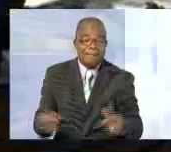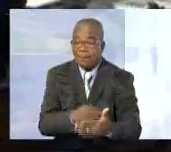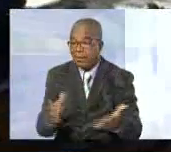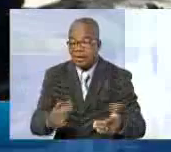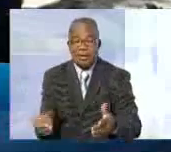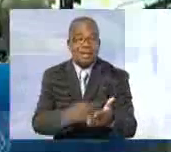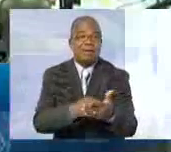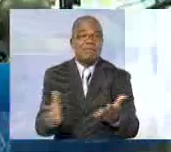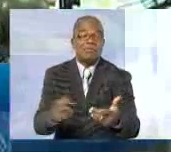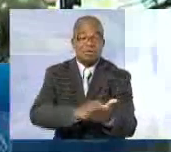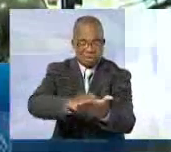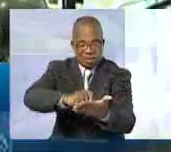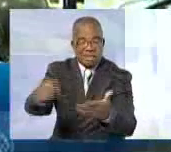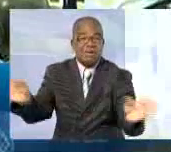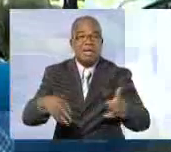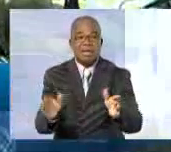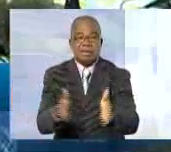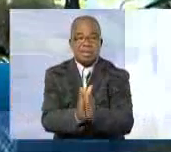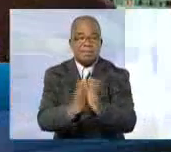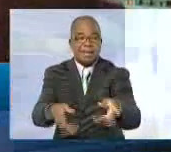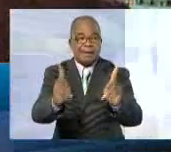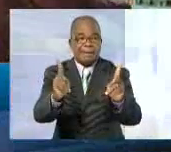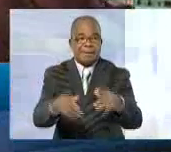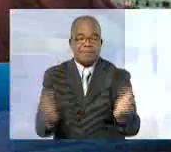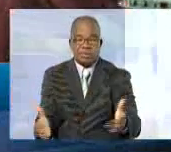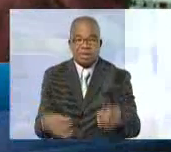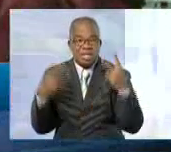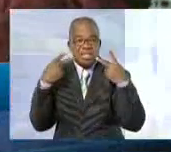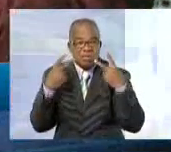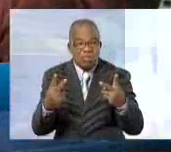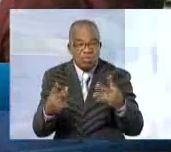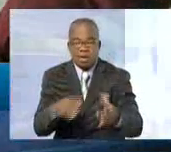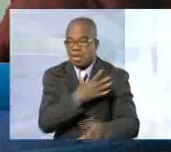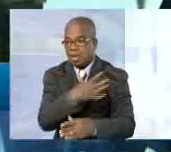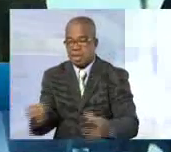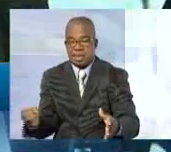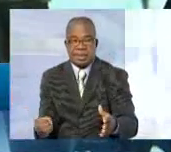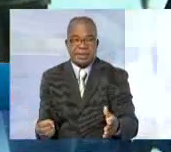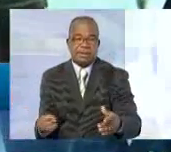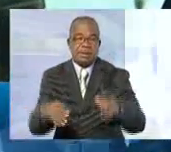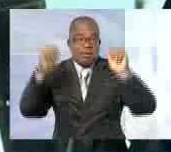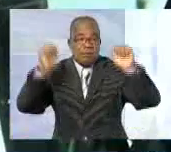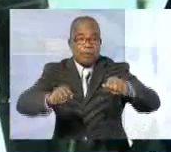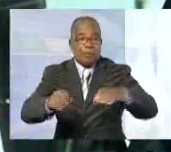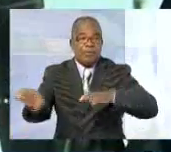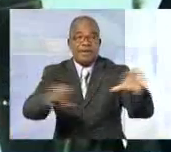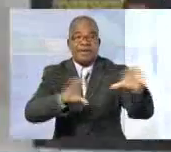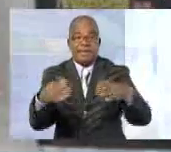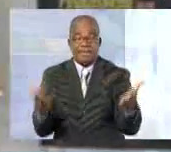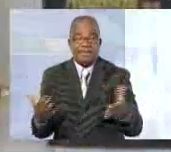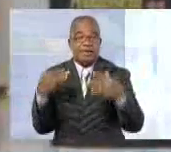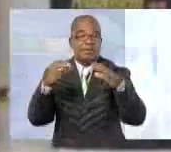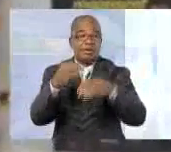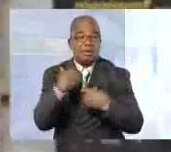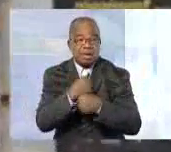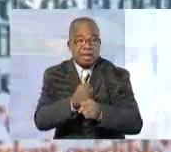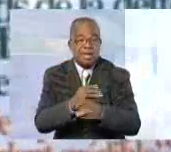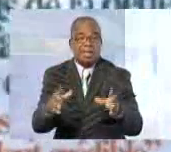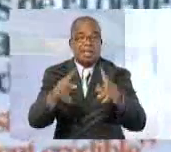fréquences de radiodiffusion sonore ou télévisuelle. La RTI tient donc à être compétitive et à relever le défi de